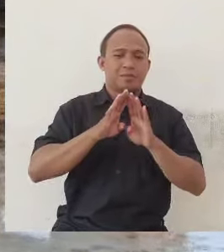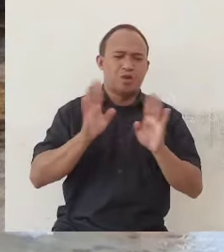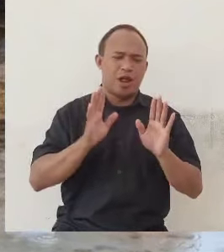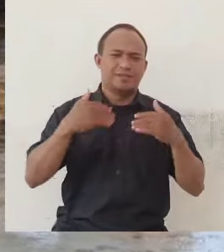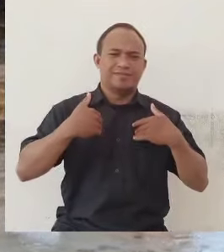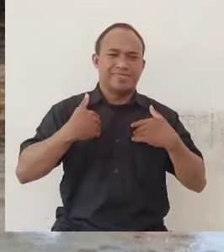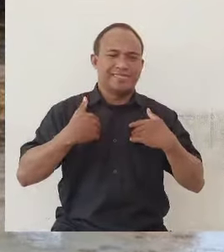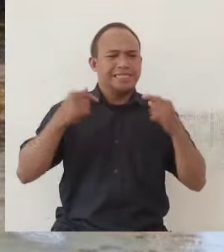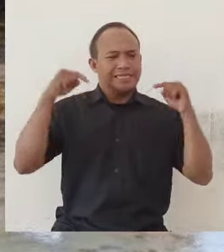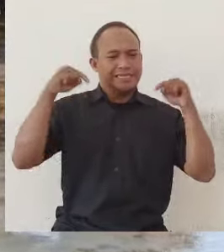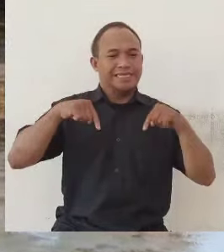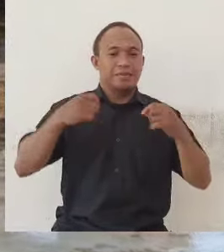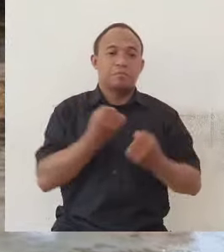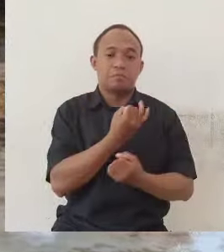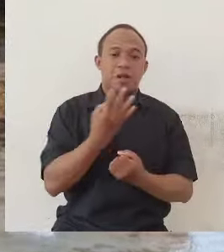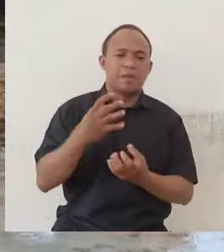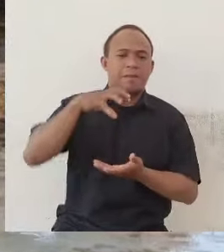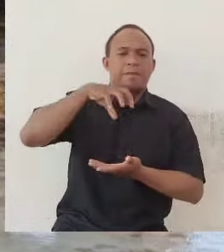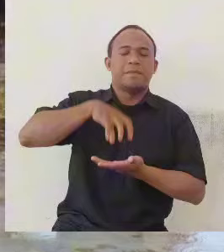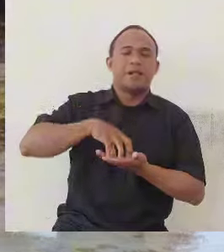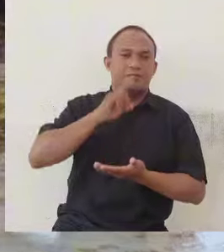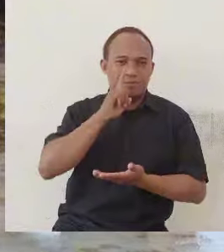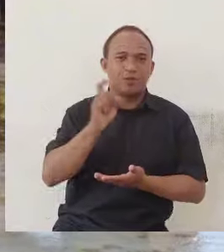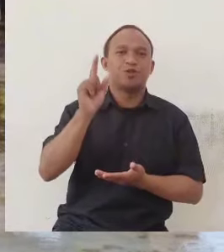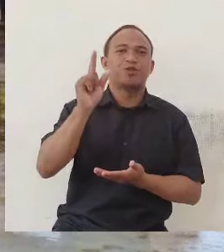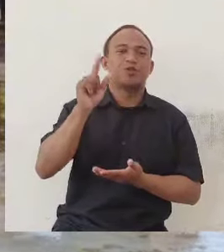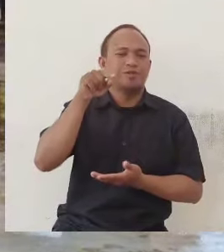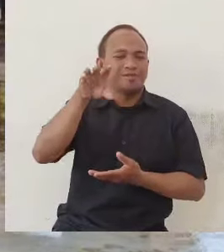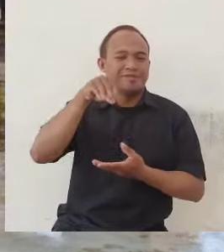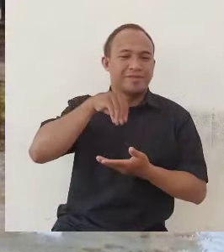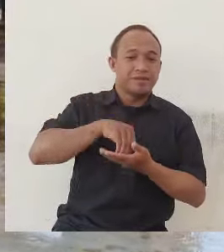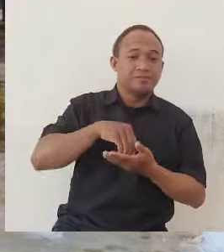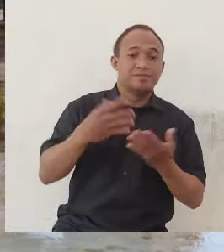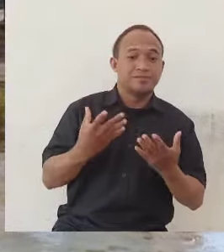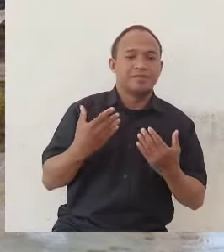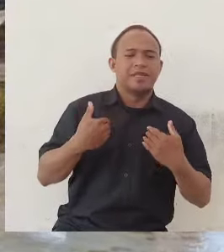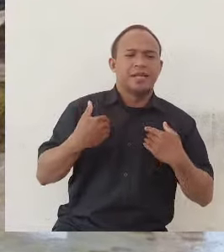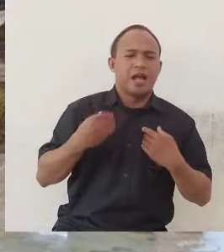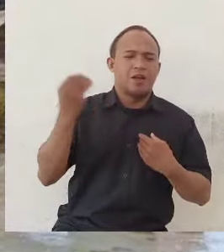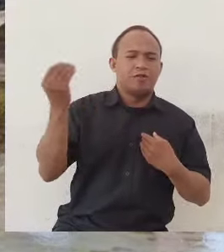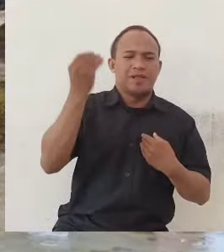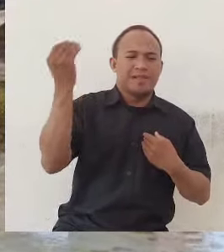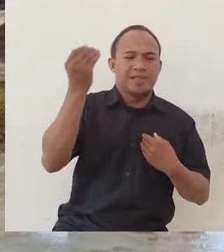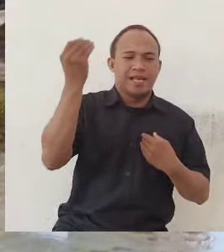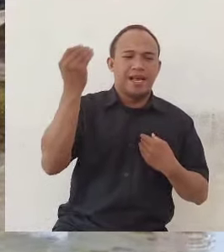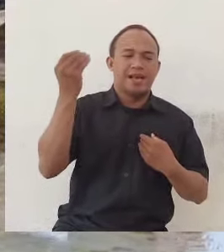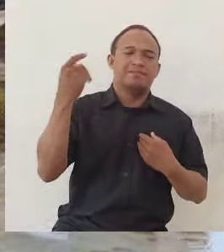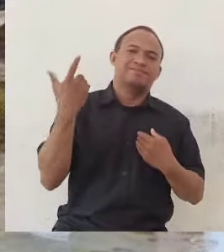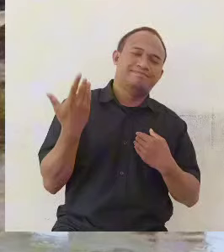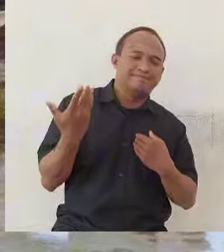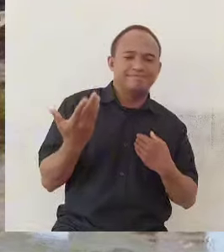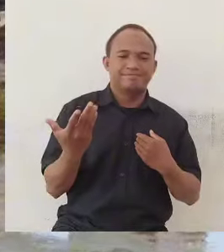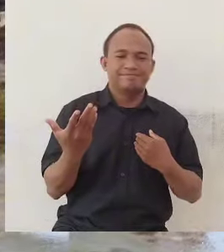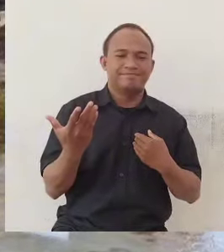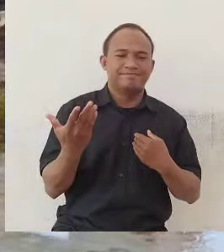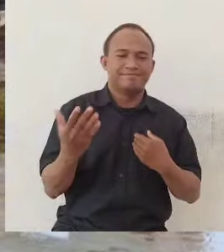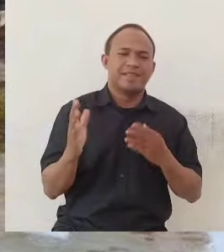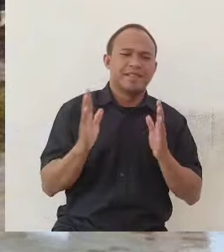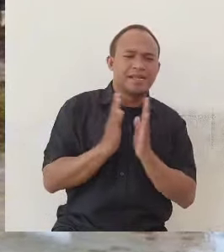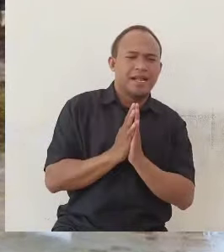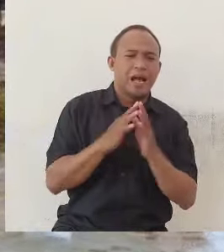Dan bukan cuma tempat ini, ada beberapa tempat yang akan kita kunjungi. Betul sekali. Hari ini dalam rangka kita pendampingan tim pers dari Kementerian